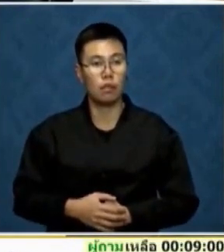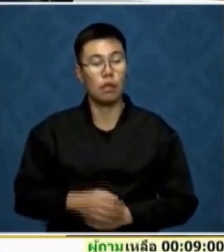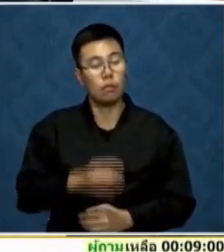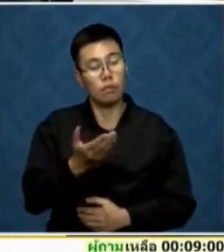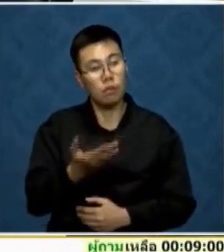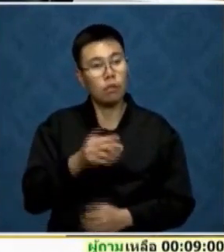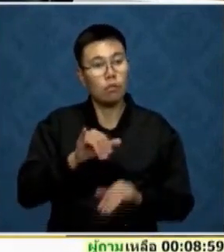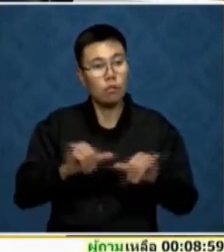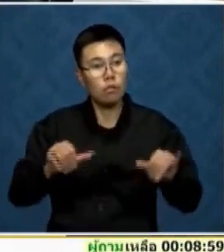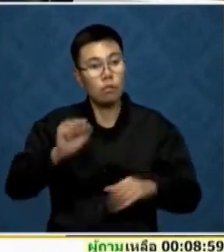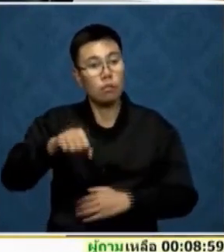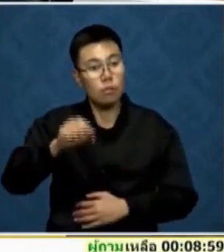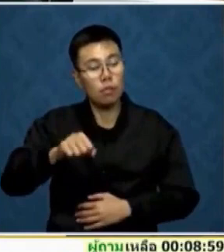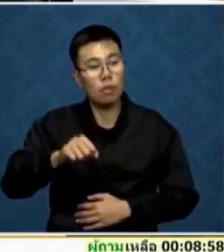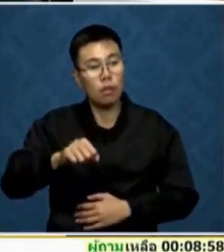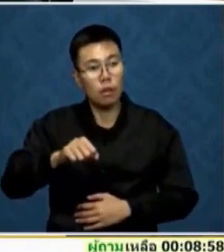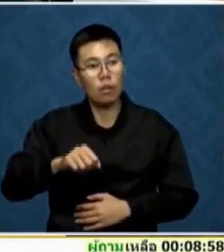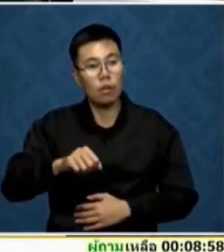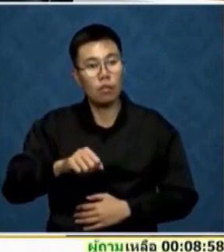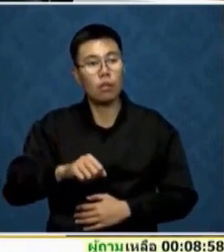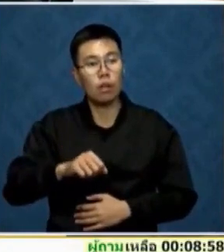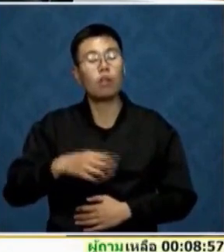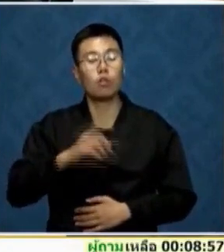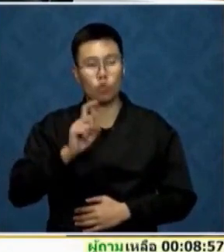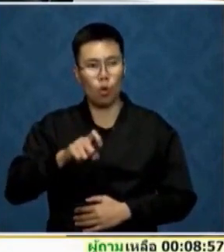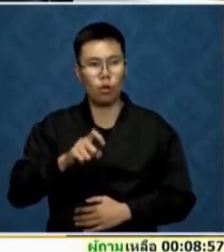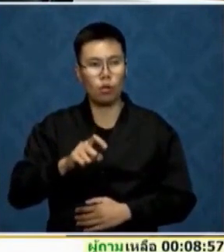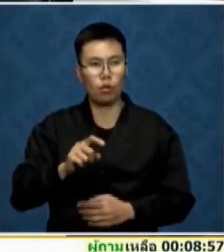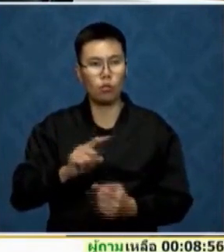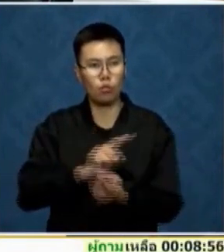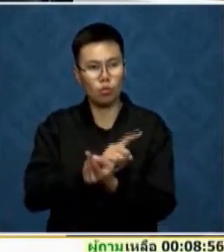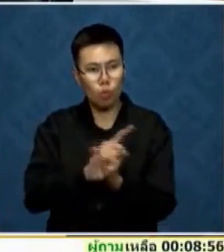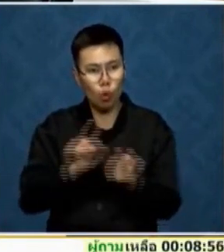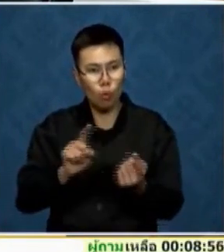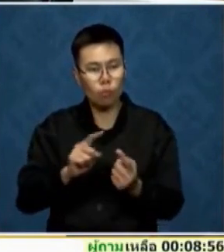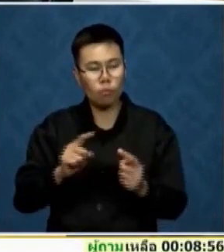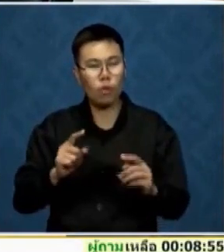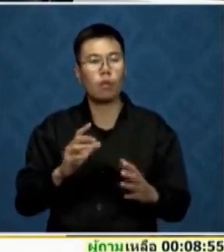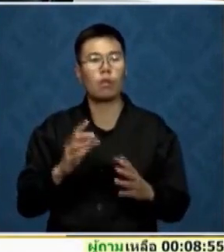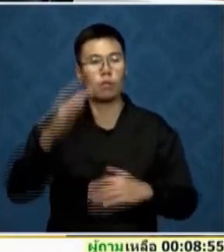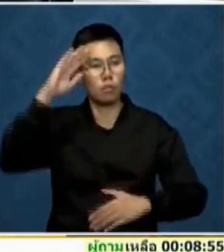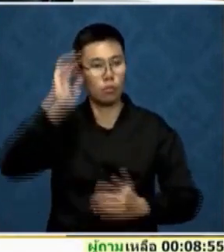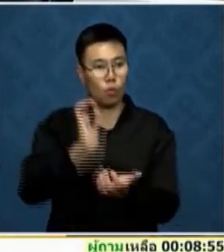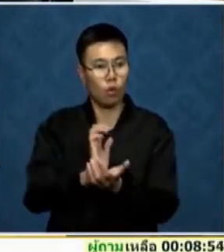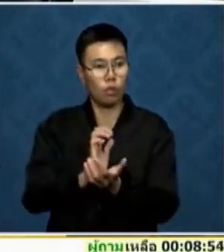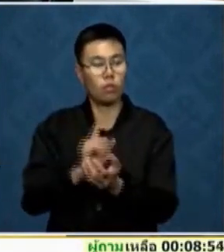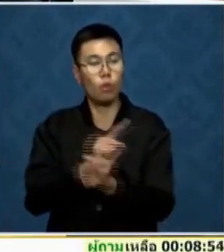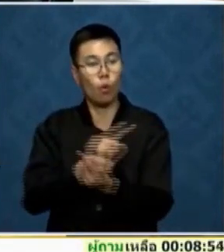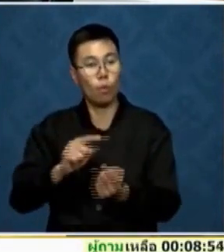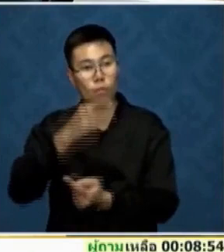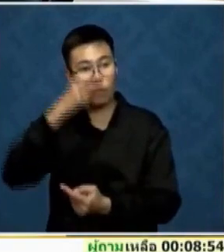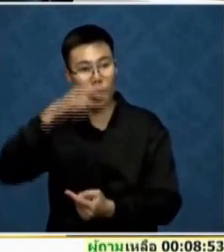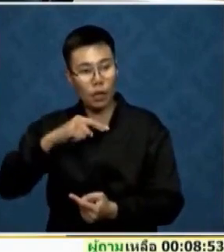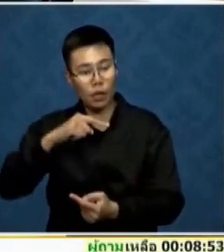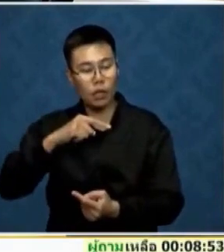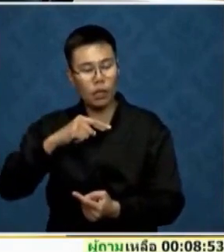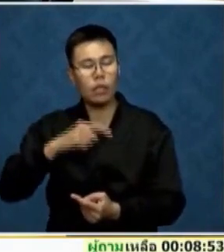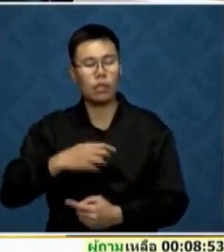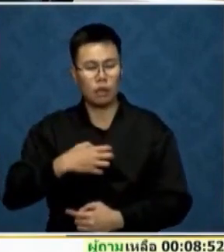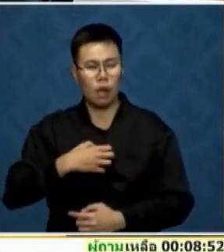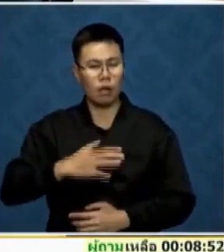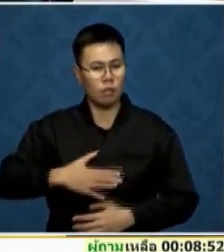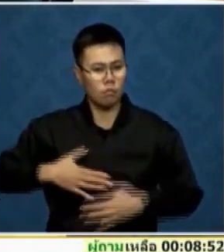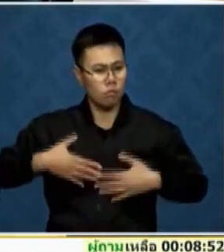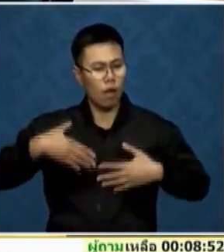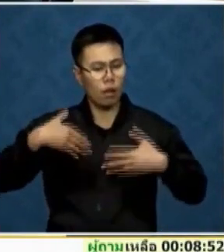หม ไม่ได้บรีฟความหมายของคำที่นายกไปพูดในงานสัมมนาเพื่อไทยเมื่อวันที่7พฤศจิกาหรือเปล่า